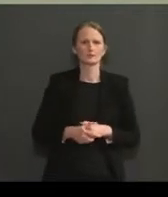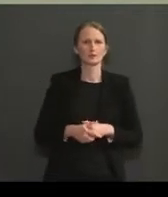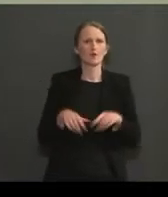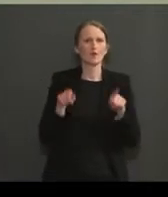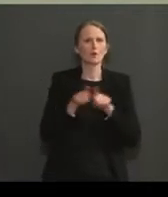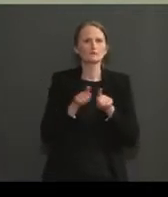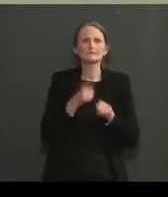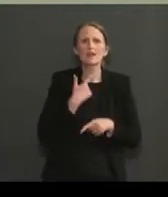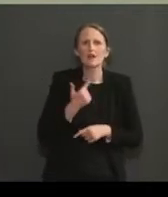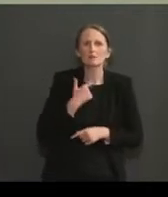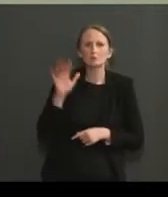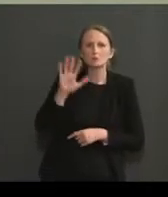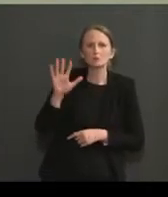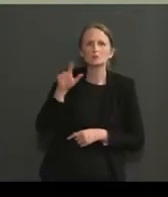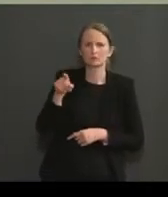2%.